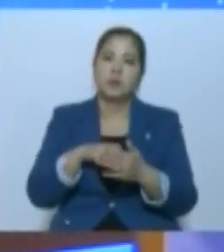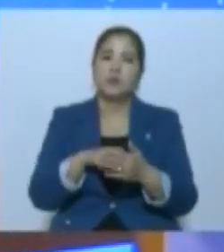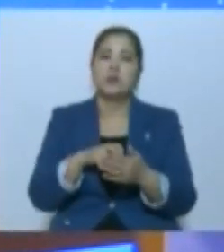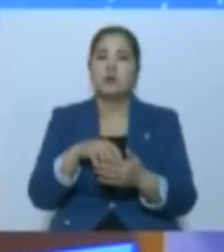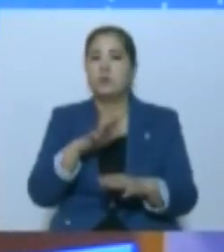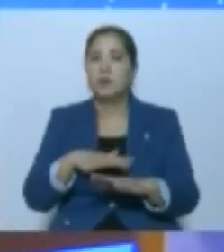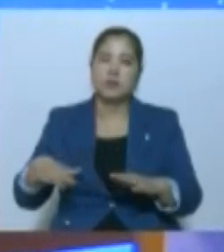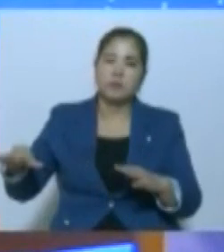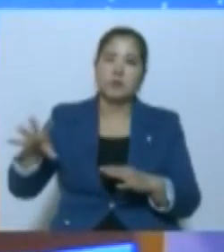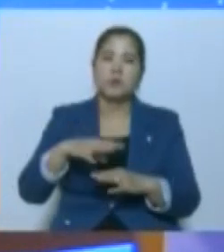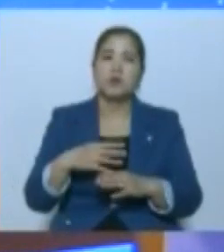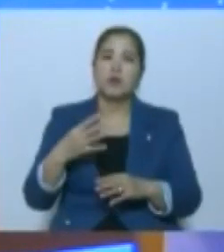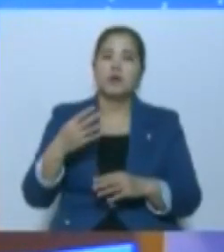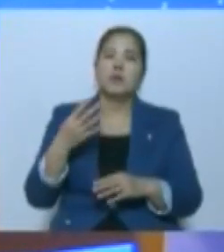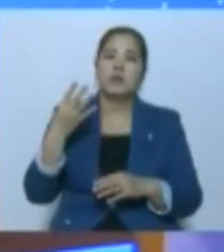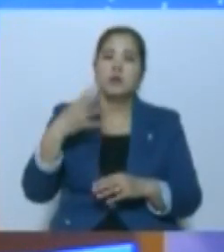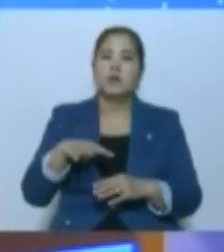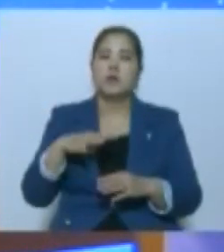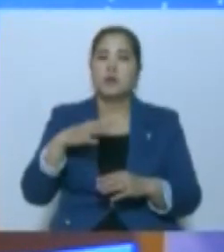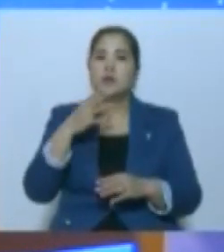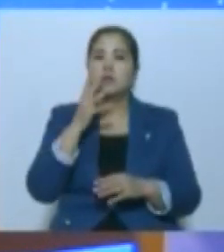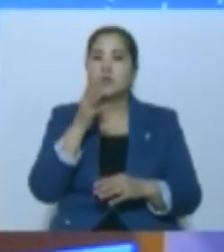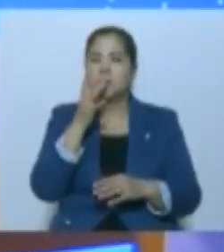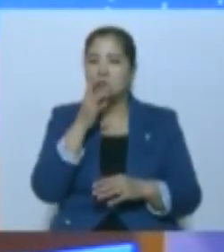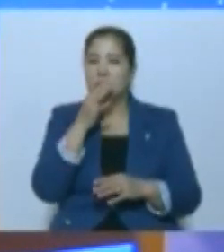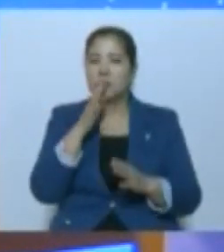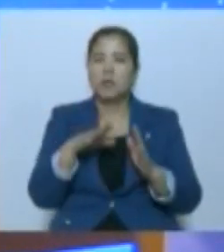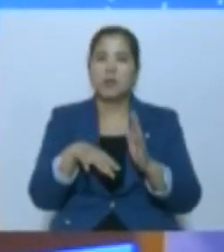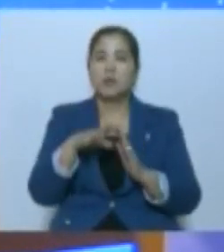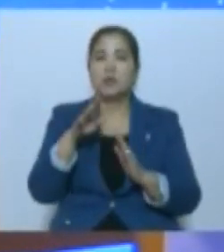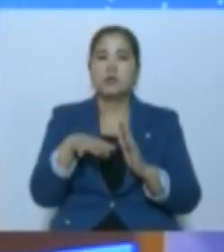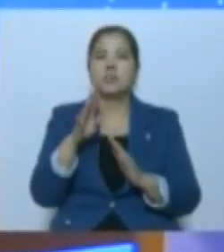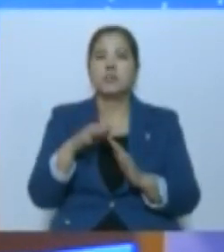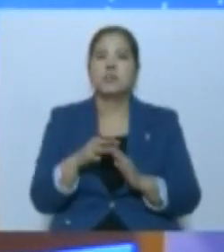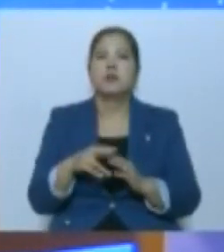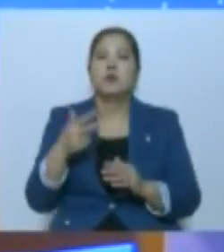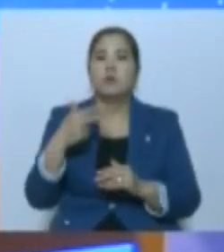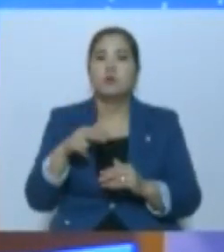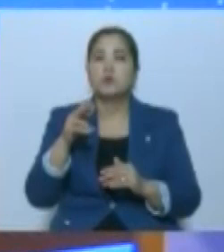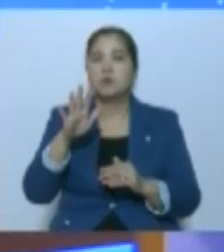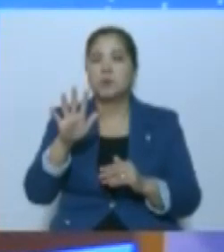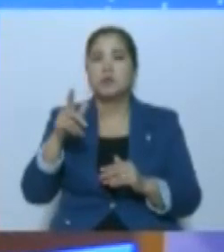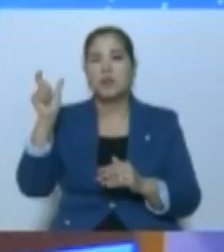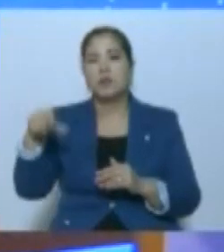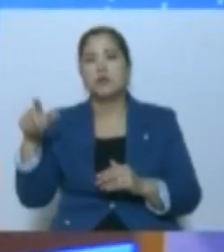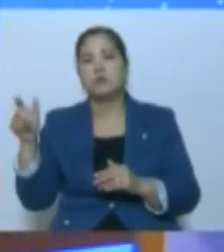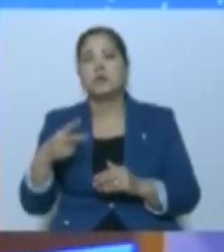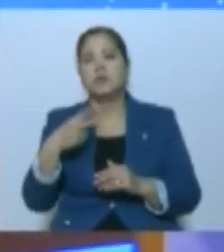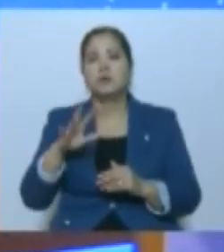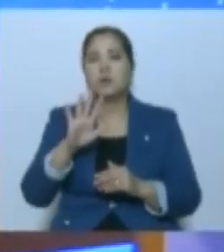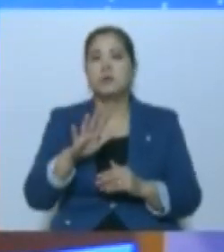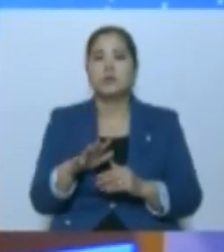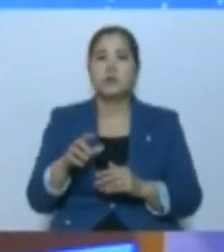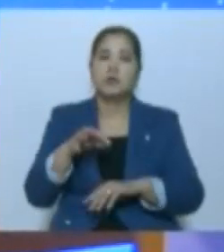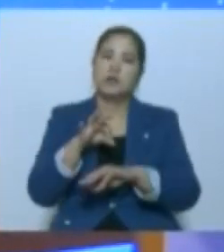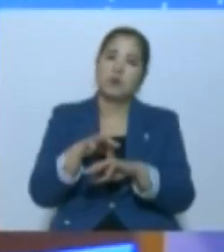бөлігі 23 пен 40 жас аралығындағылар. Қазір наркологиядағы мәжбүрлеп емдеу бөлімшесінде 35 адам, ал 25 науқас ерікті ем